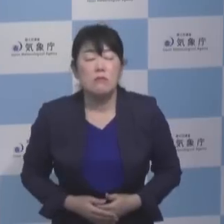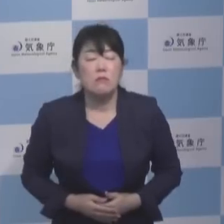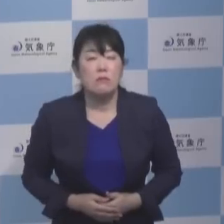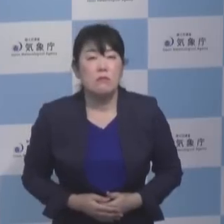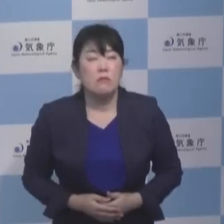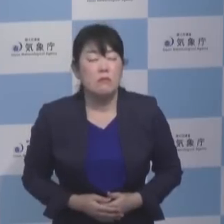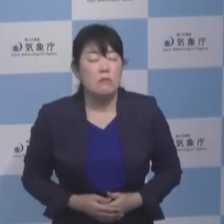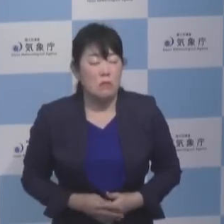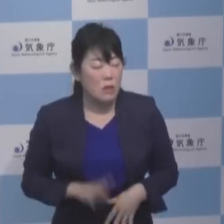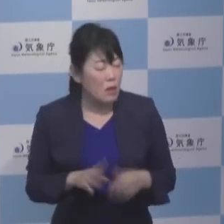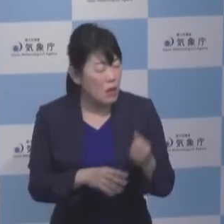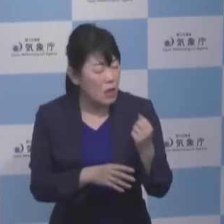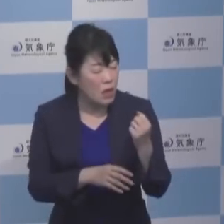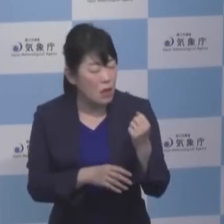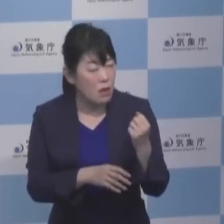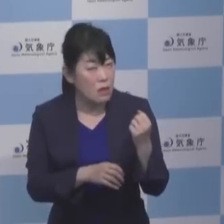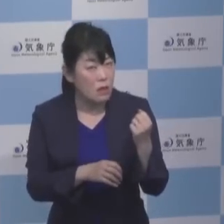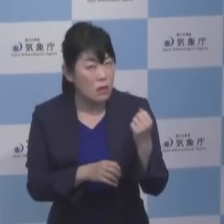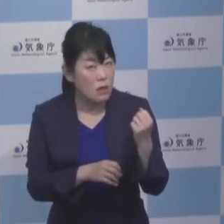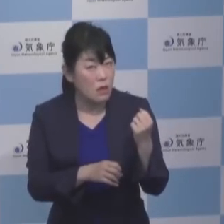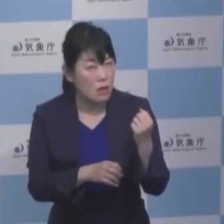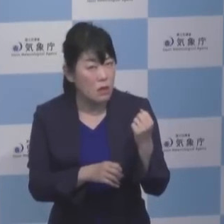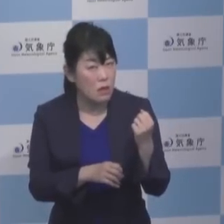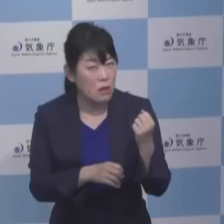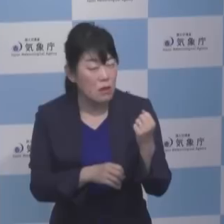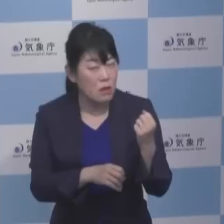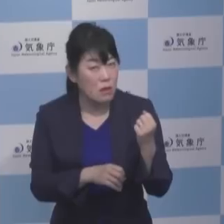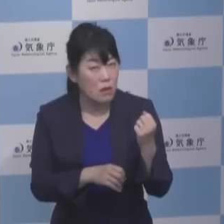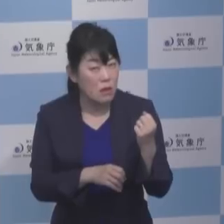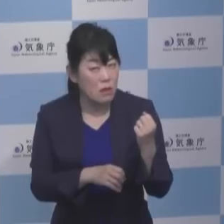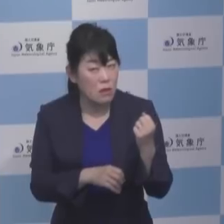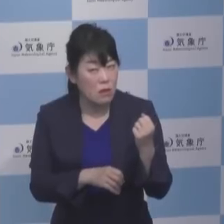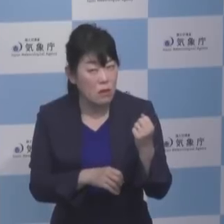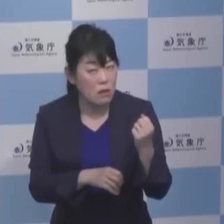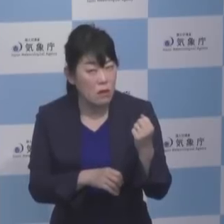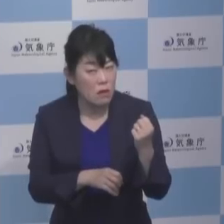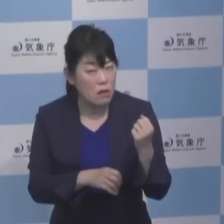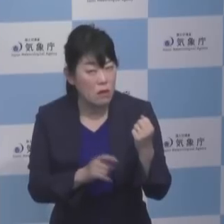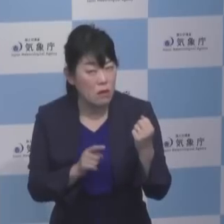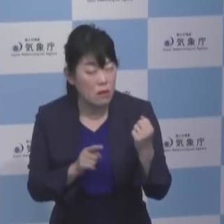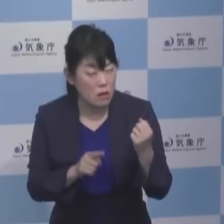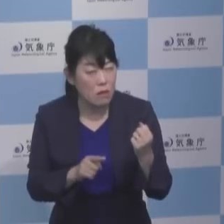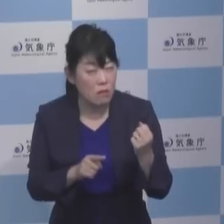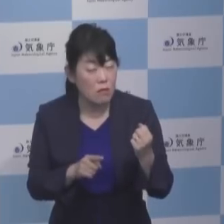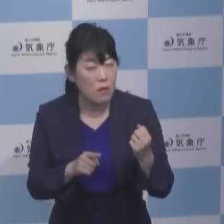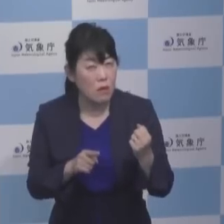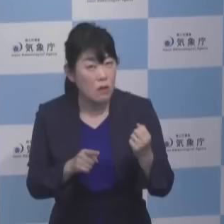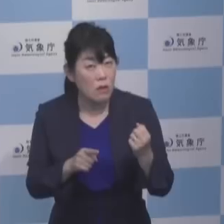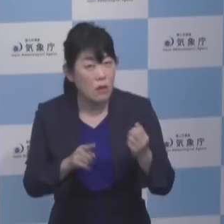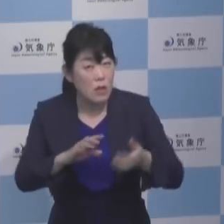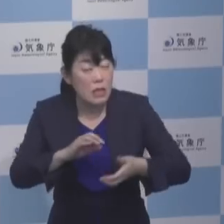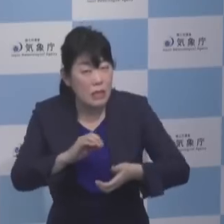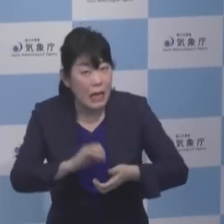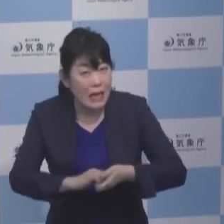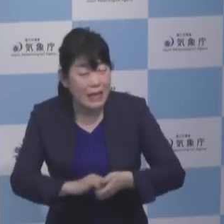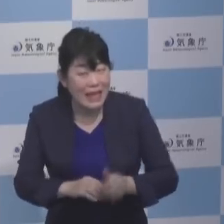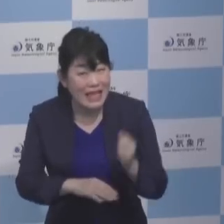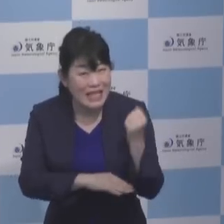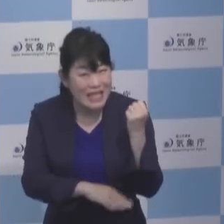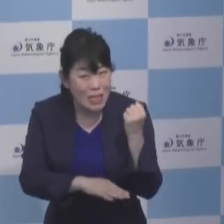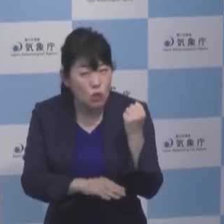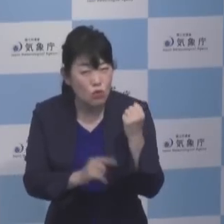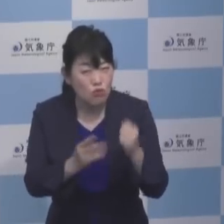警報の基準は、これから、暫定基準を設ける、予定となっております。ま